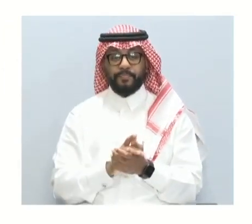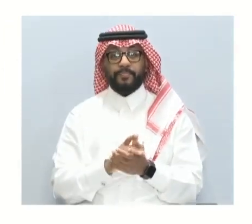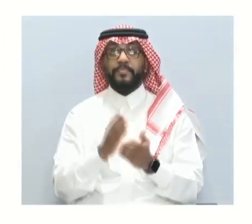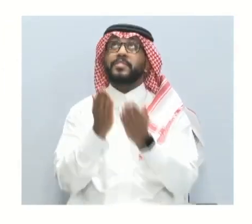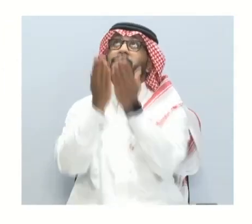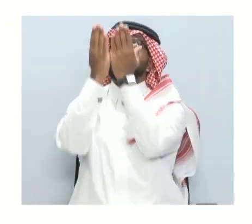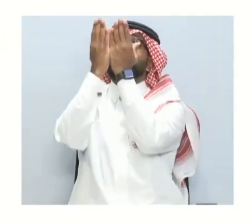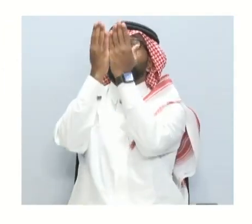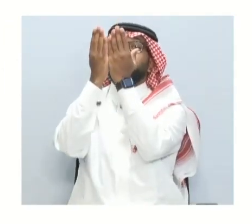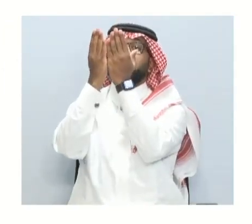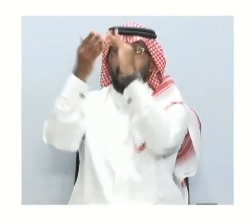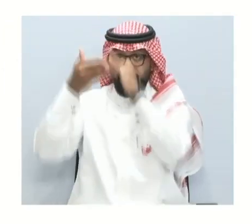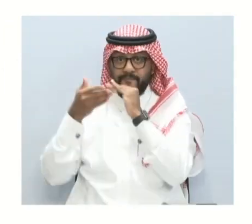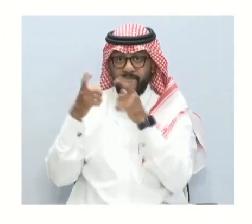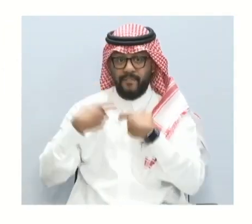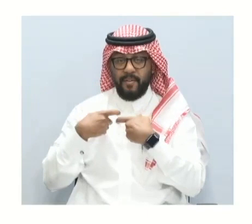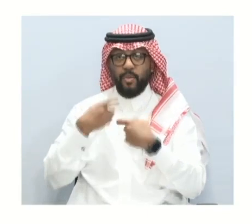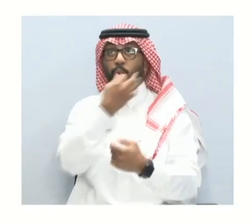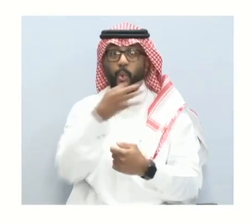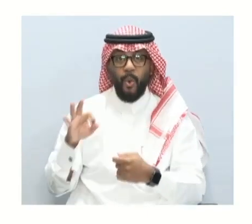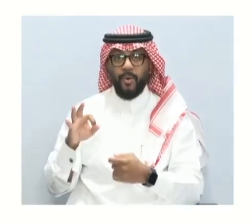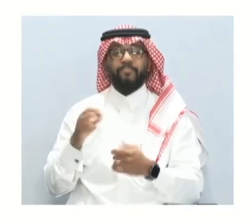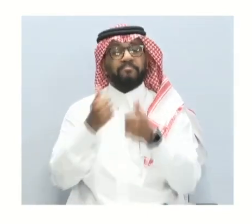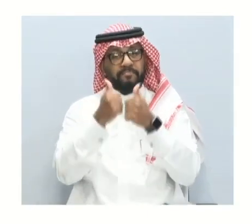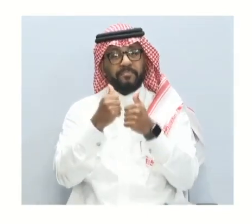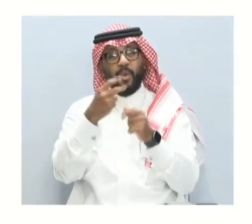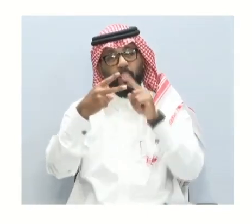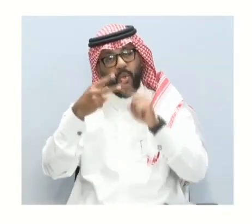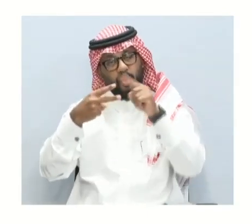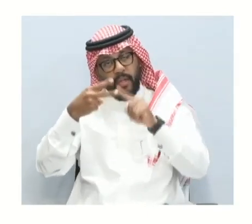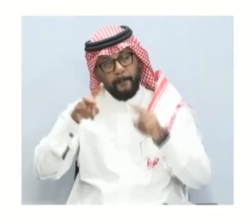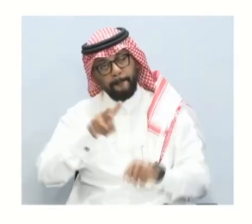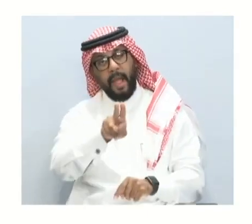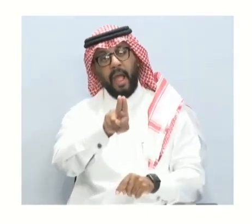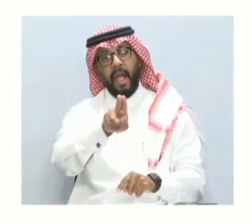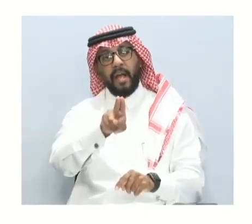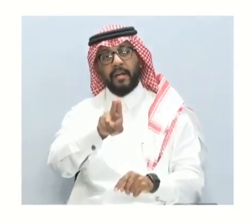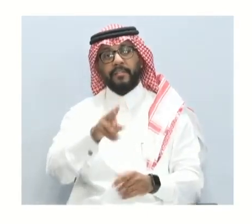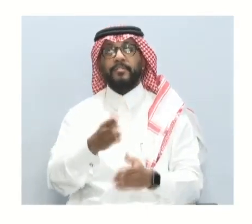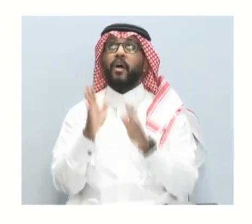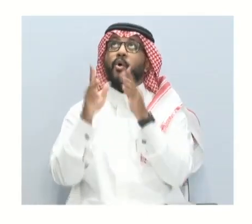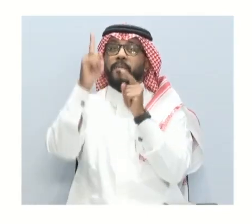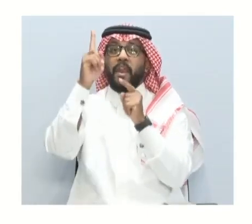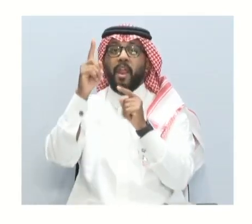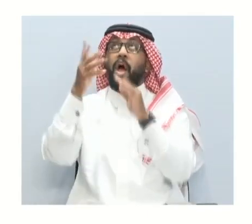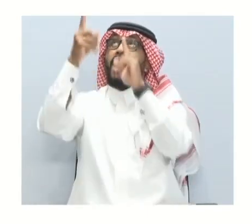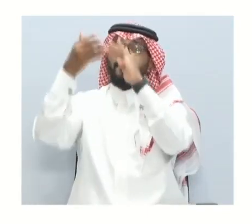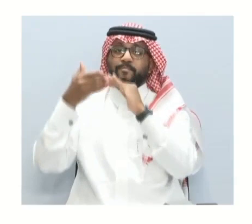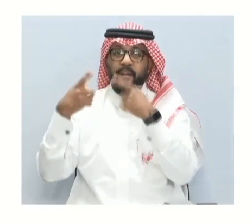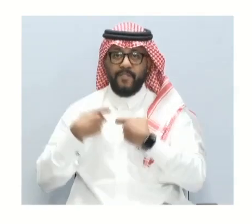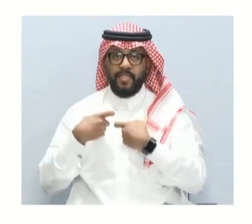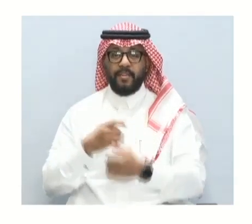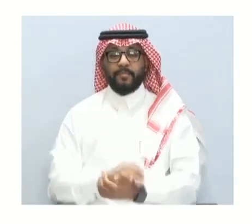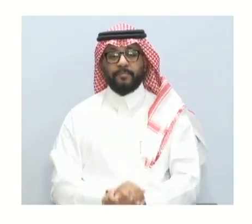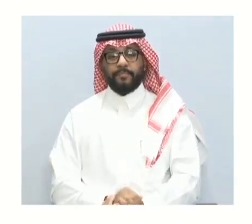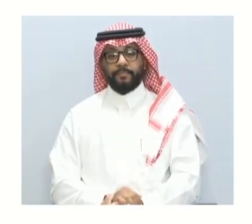الاستعاذه بالله تعالى جميع ما سبق بلا شك اننا اخذنا انه جميع ما سبق جميع ما